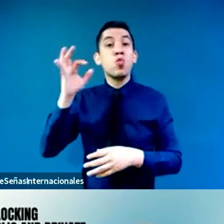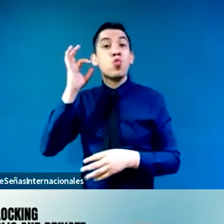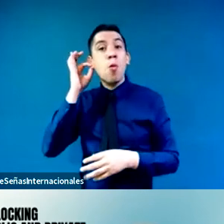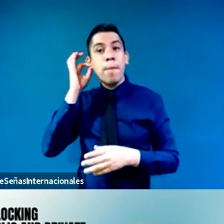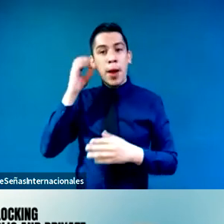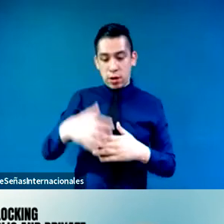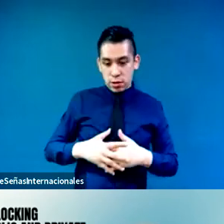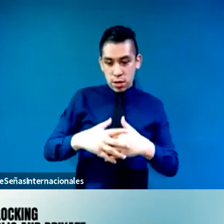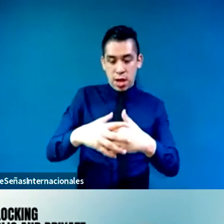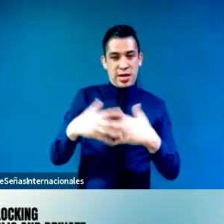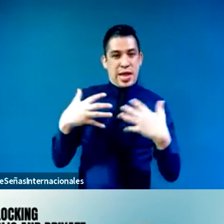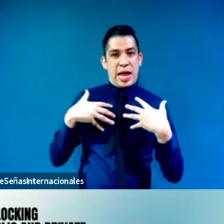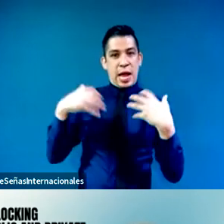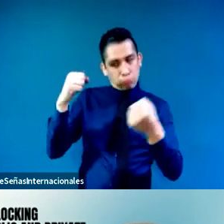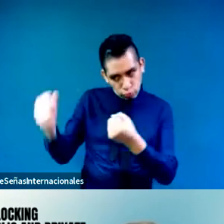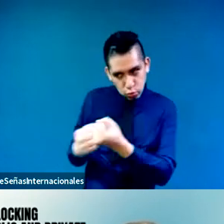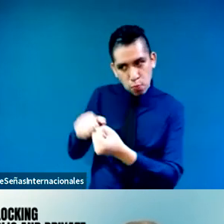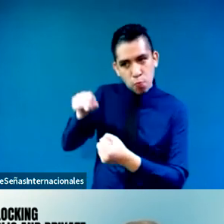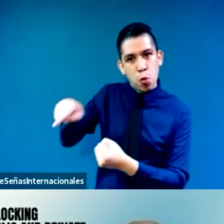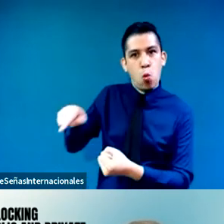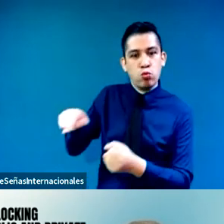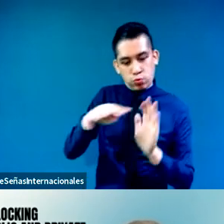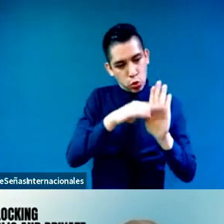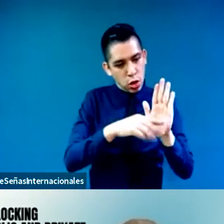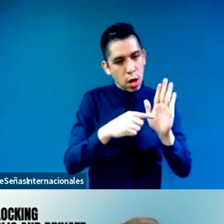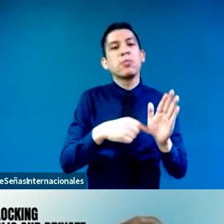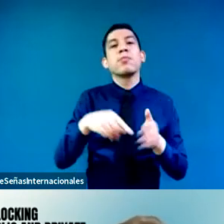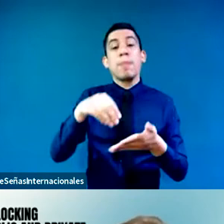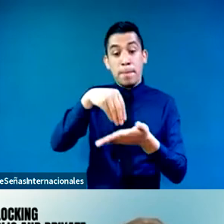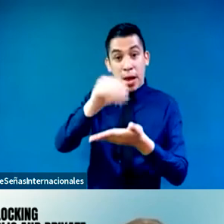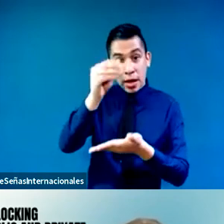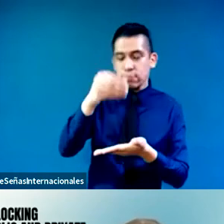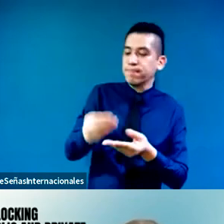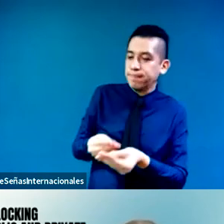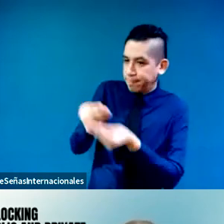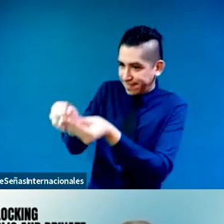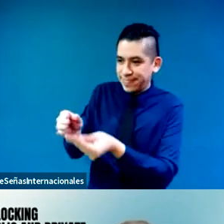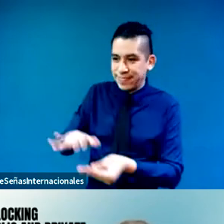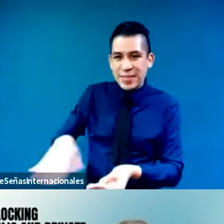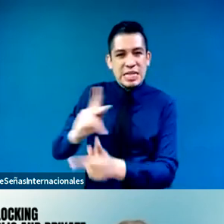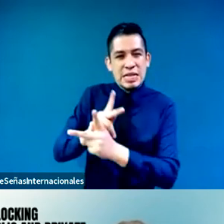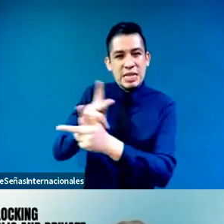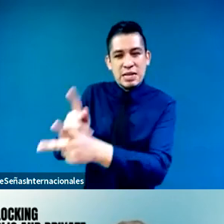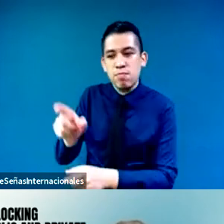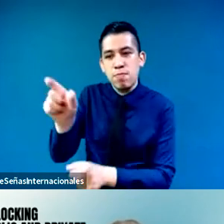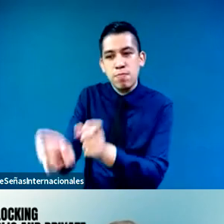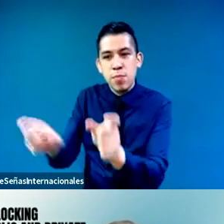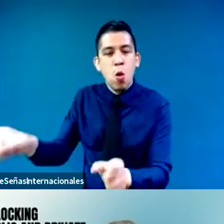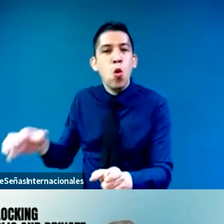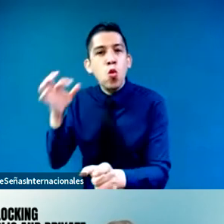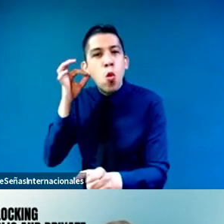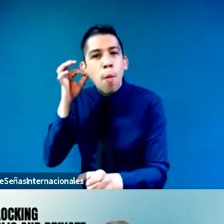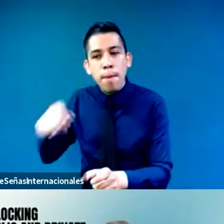कार्य गरे बापत उनीहरूले पाउने सुविधाको बारेमा सरकारसँग अन्तर्क्रिया गरेर हामी संलग्न गर्नको लागि कोसिस गरिराखेका